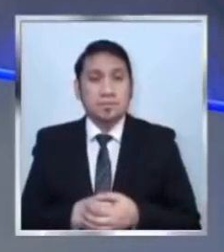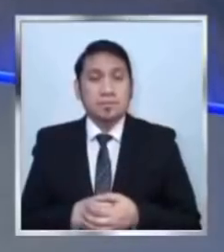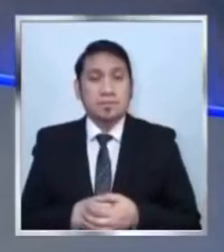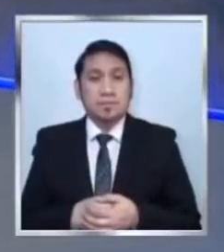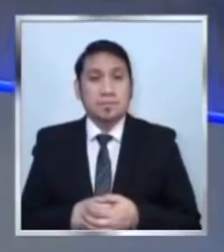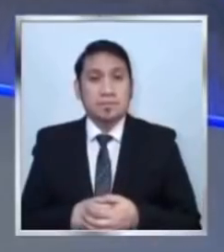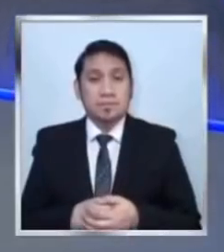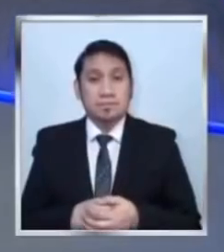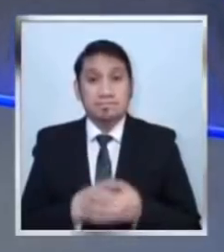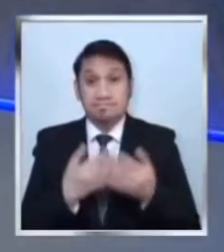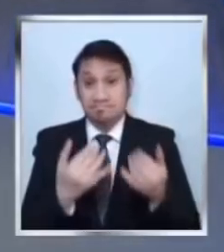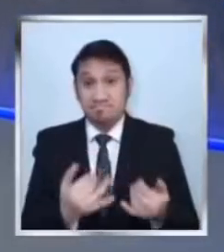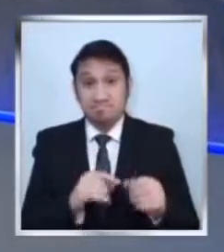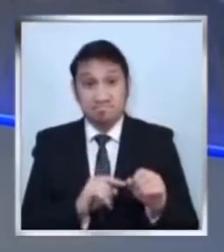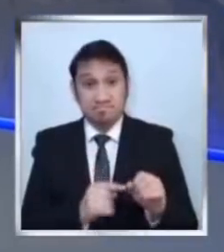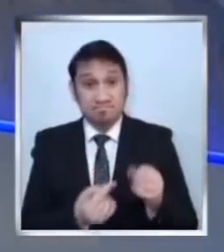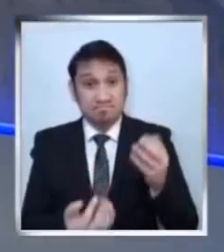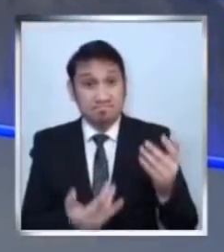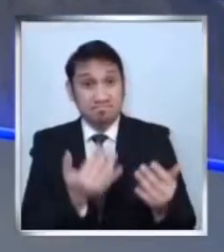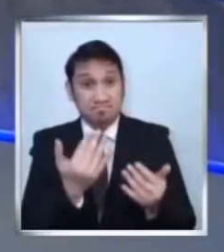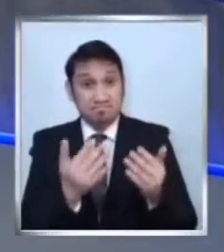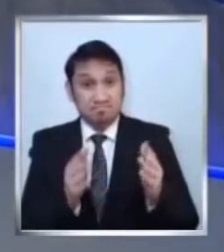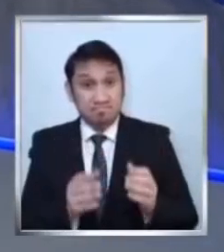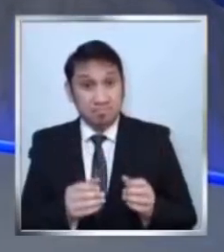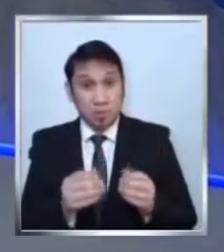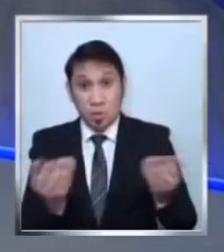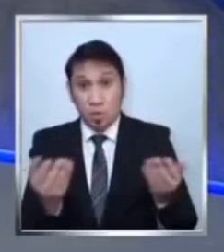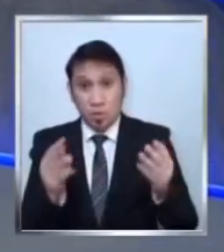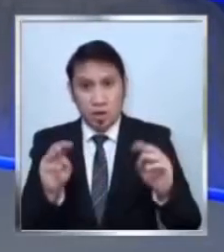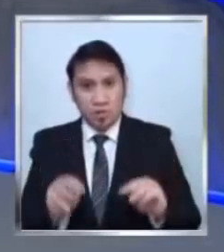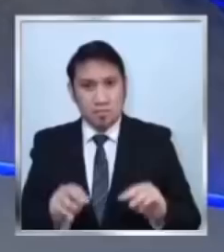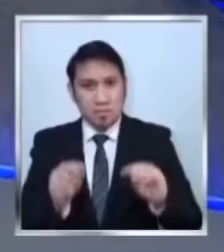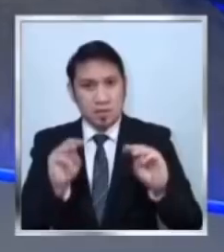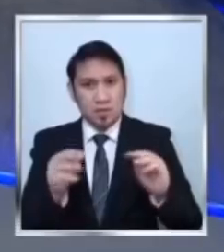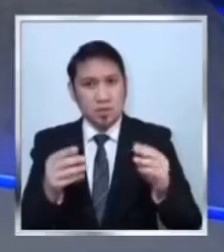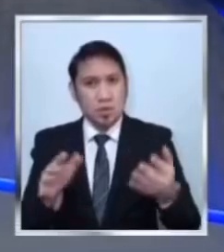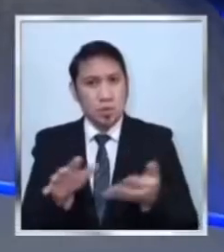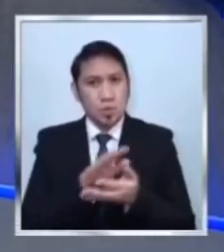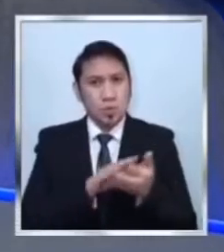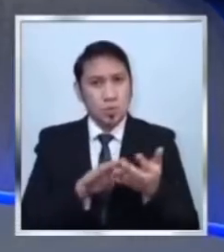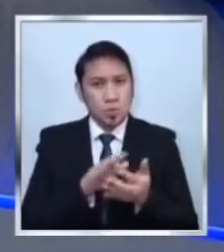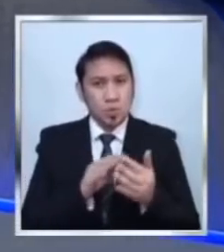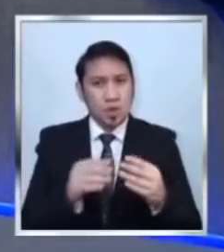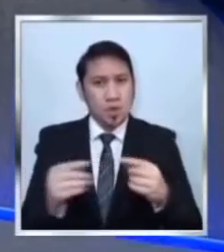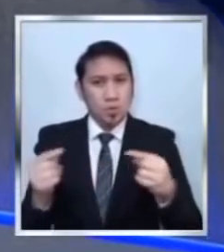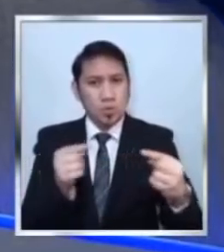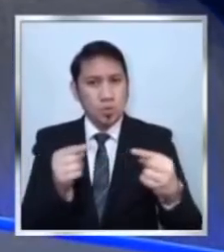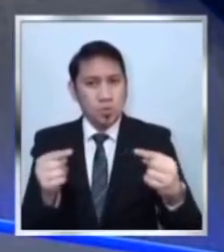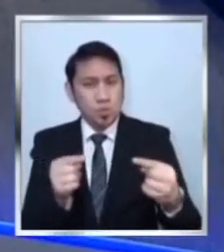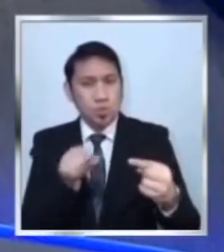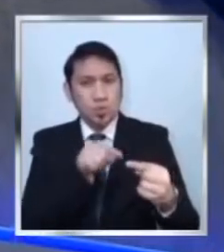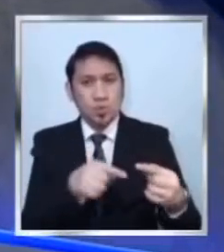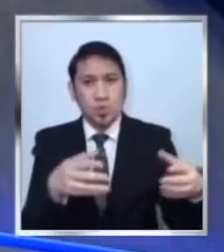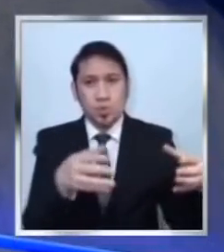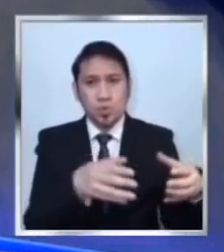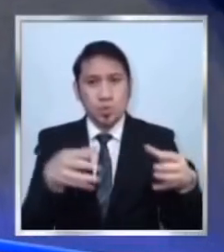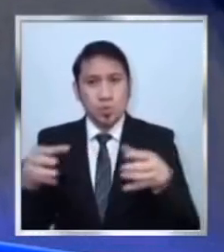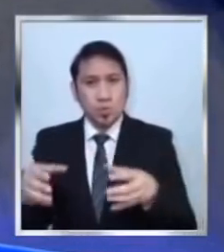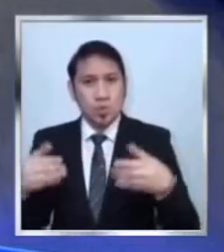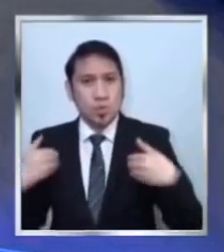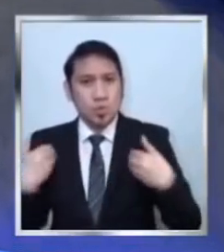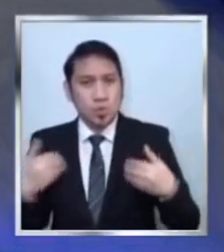Nagliyab ang isang kalsada sa Malabon nang magkagulo at magbatuhan ng Molotov ang grupo ng mga kabataan. Ang ugat ng